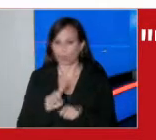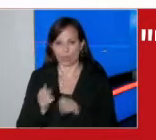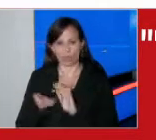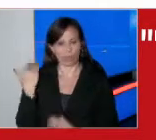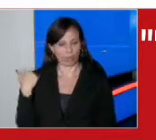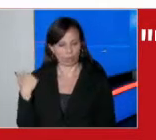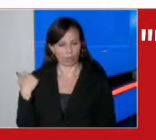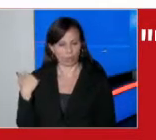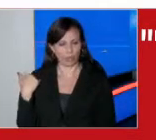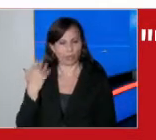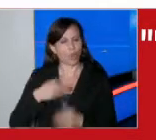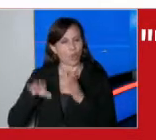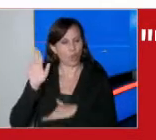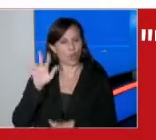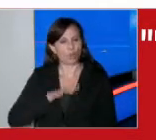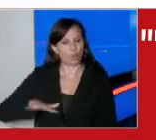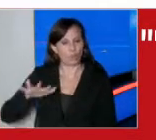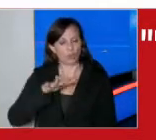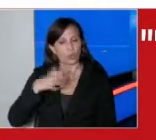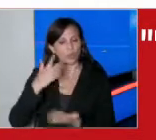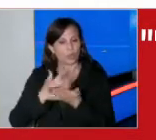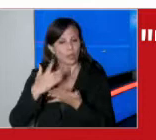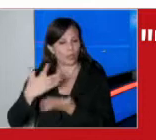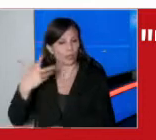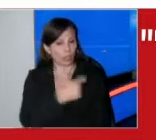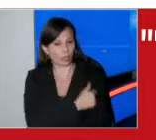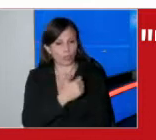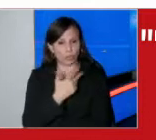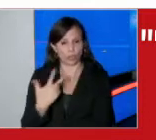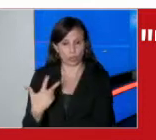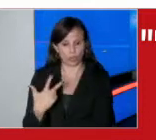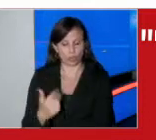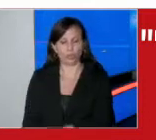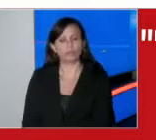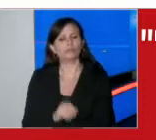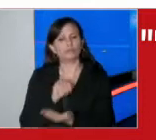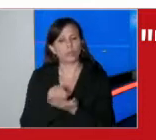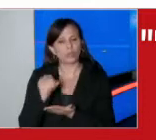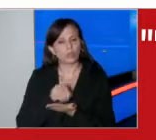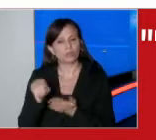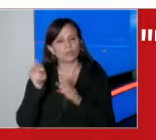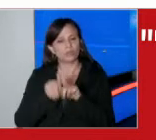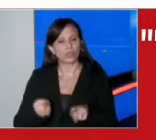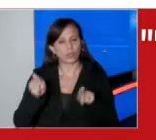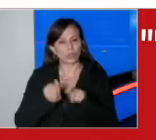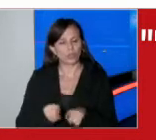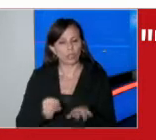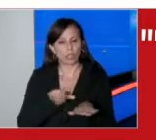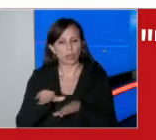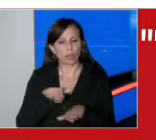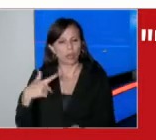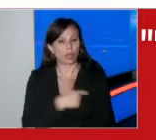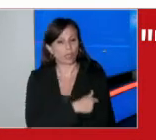זאת רוב האוכלוסייה כאן מחוסנת גם במנה שלישית, וזה מה שהם רוצים להמשיך במדיניות של הממשלה הזו, להמשיך עם